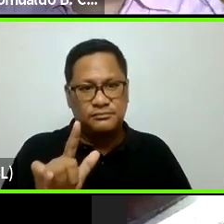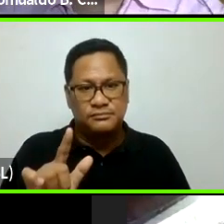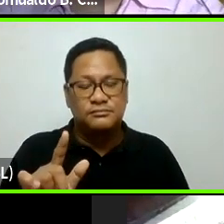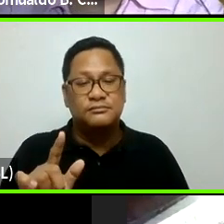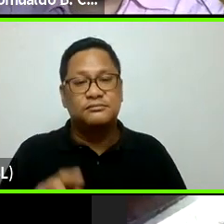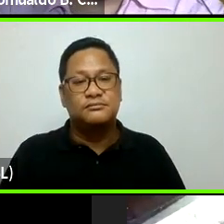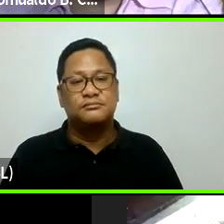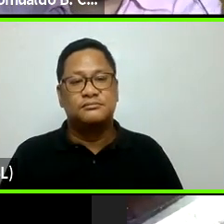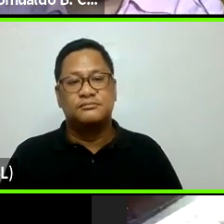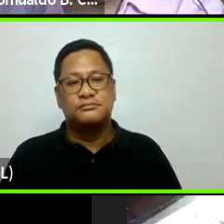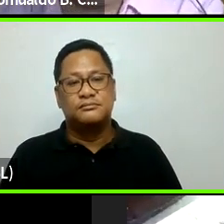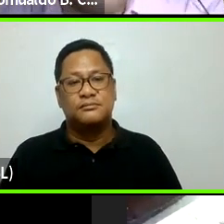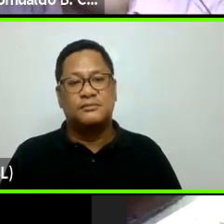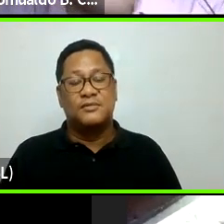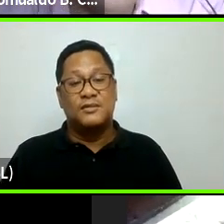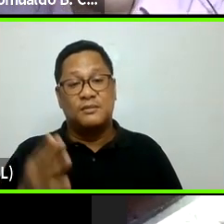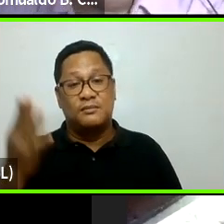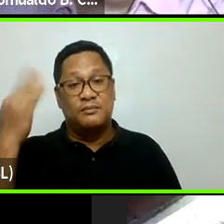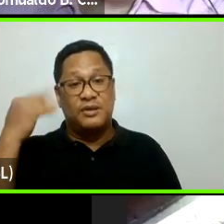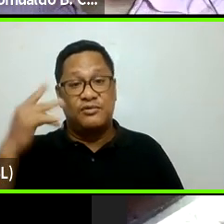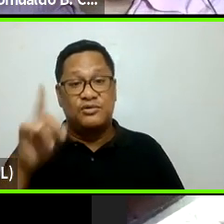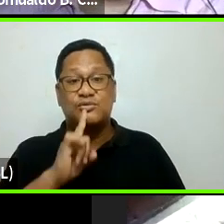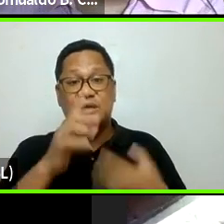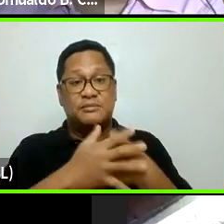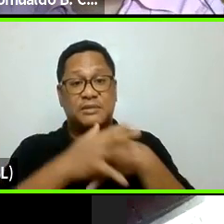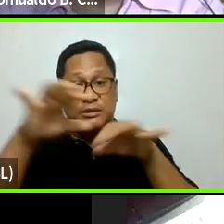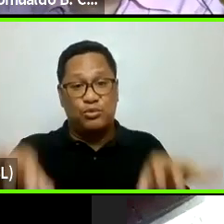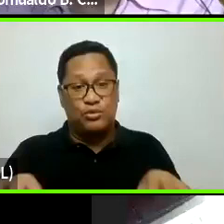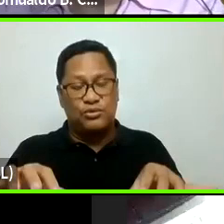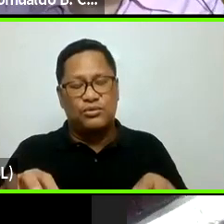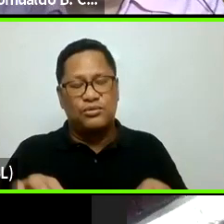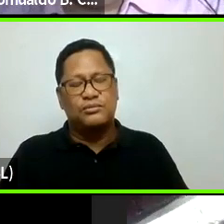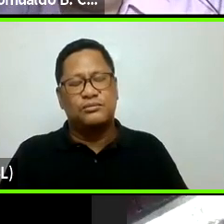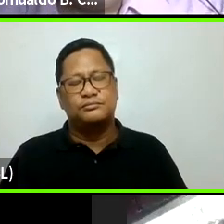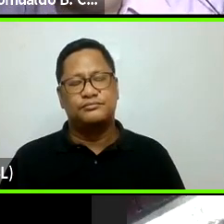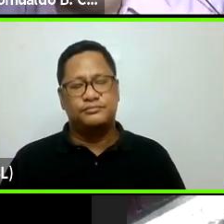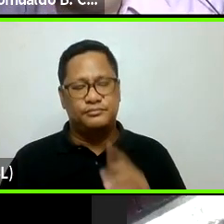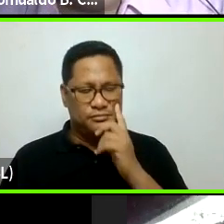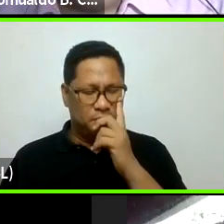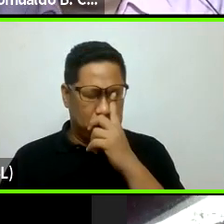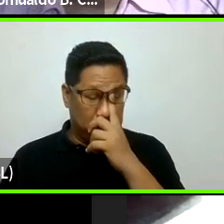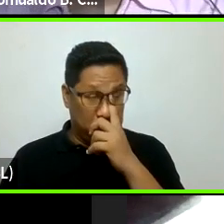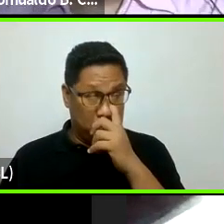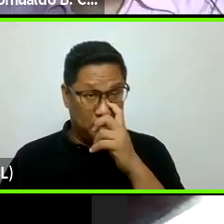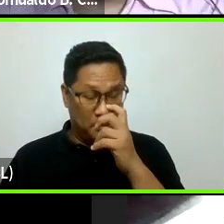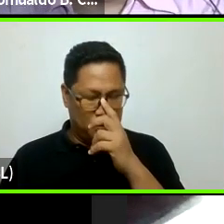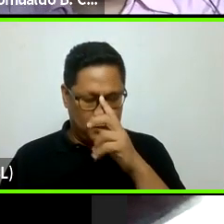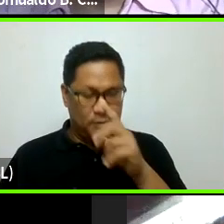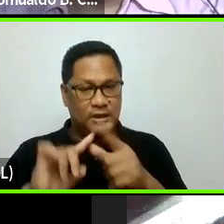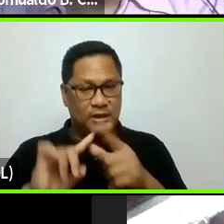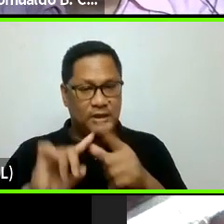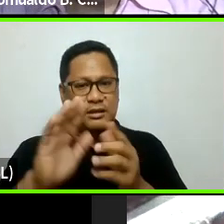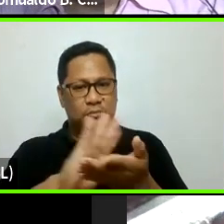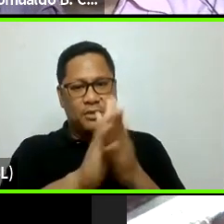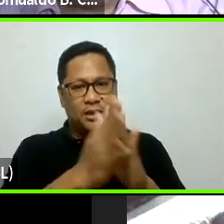kasi yung bahay dati kapit-bahay sila eh. Kalayo, di nag-solo na siya,